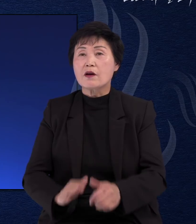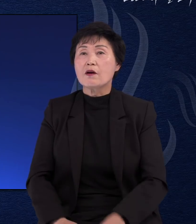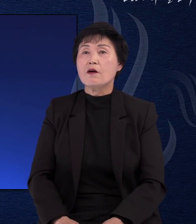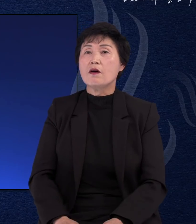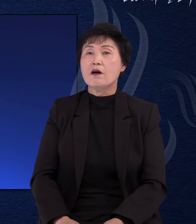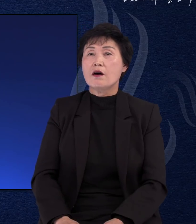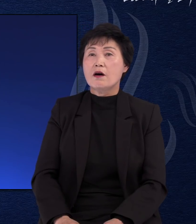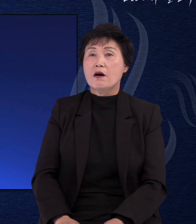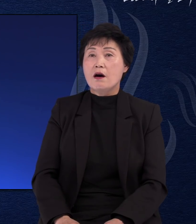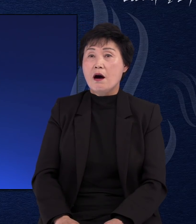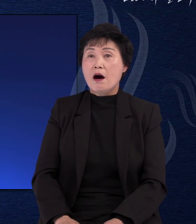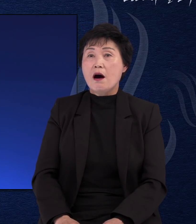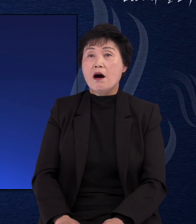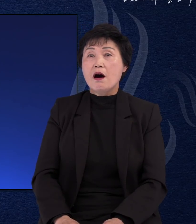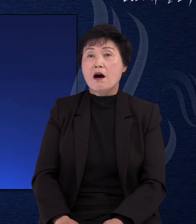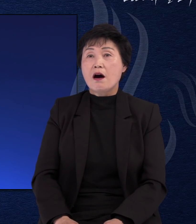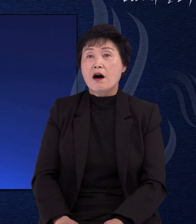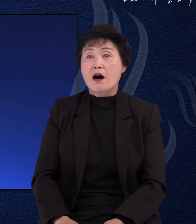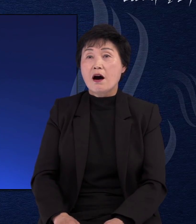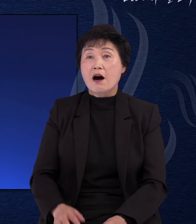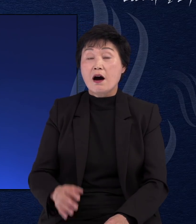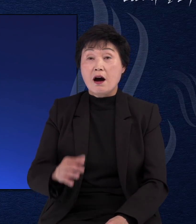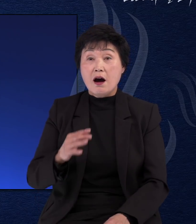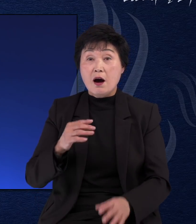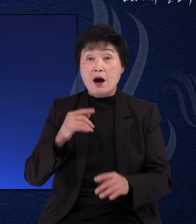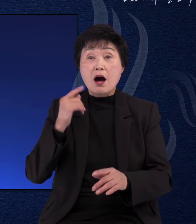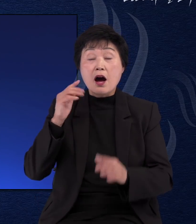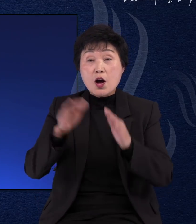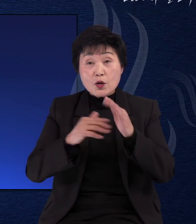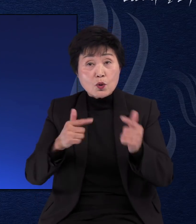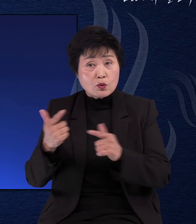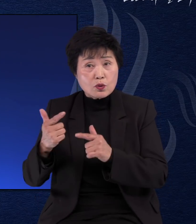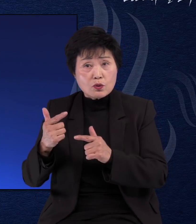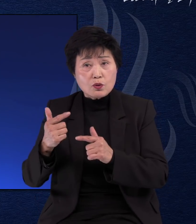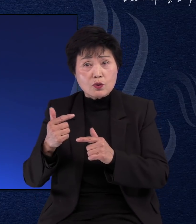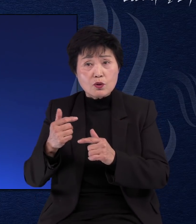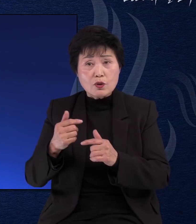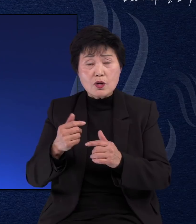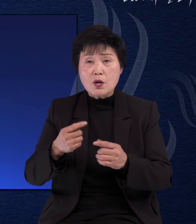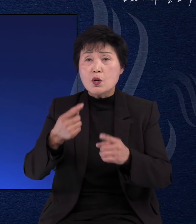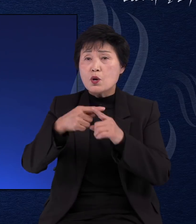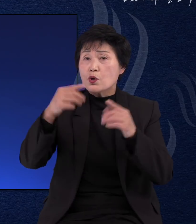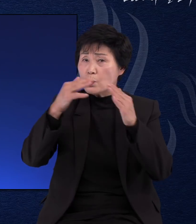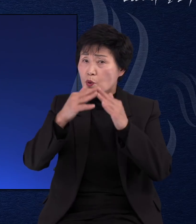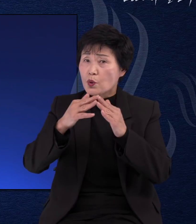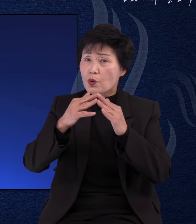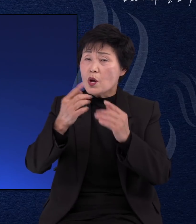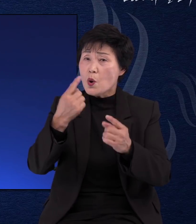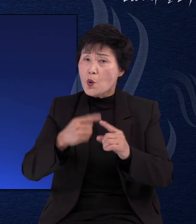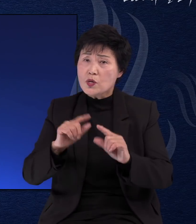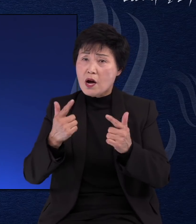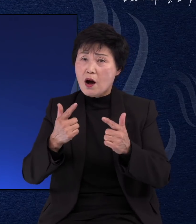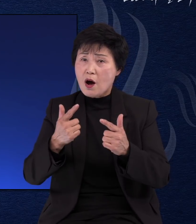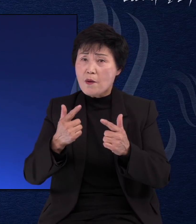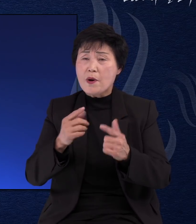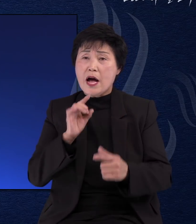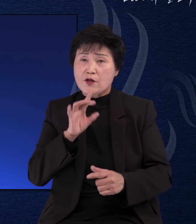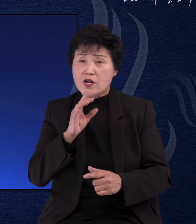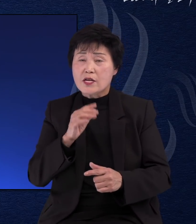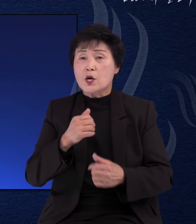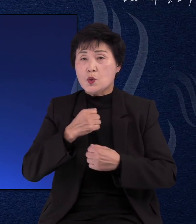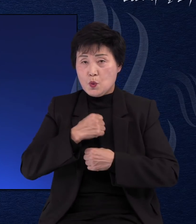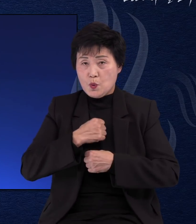절대로 그런 얘기 안 할 테니까 시험 들어서 다음 주 교회 안 나오고 그러지 마세요. 조심 좀 해주세요. 알겠습니다 하고 탁